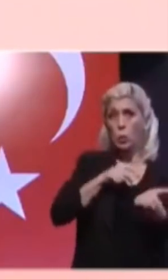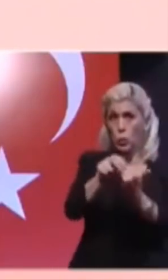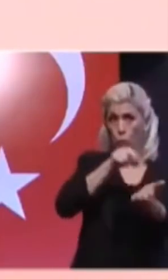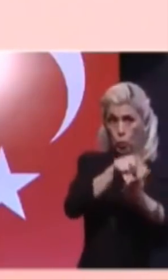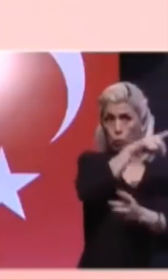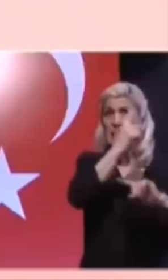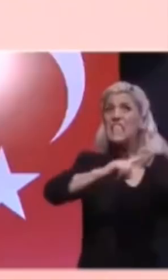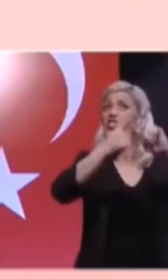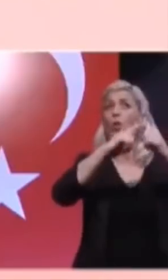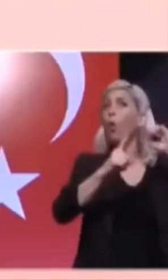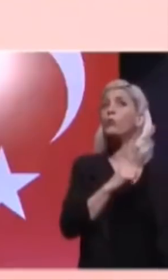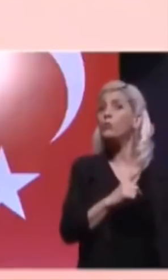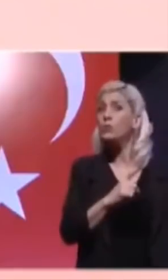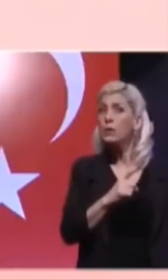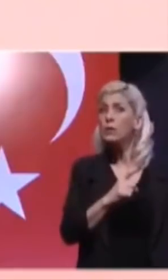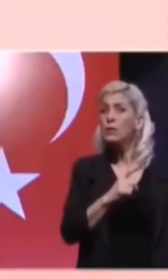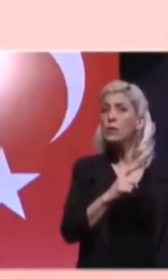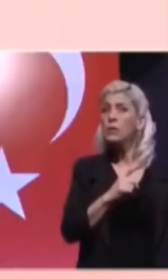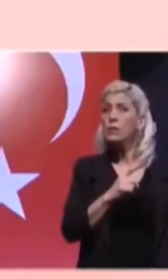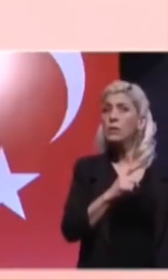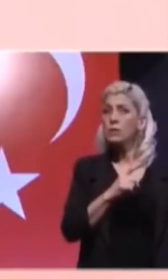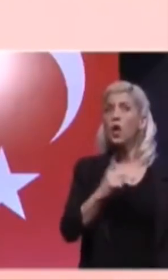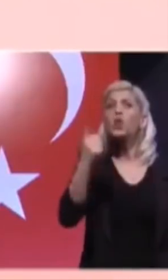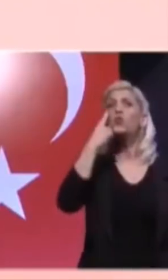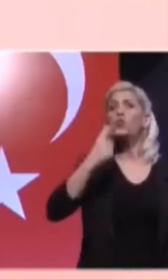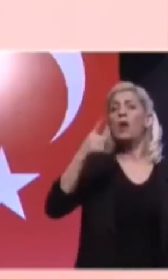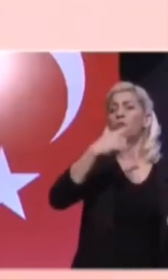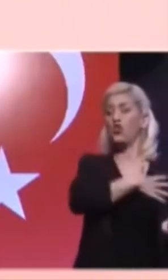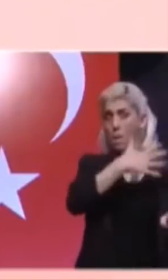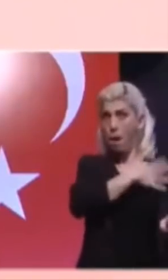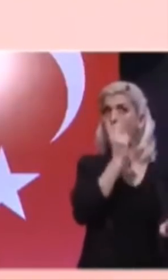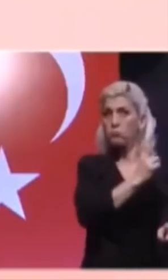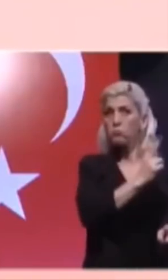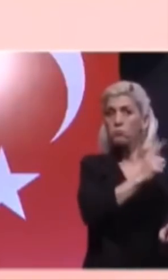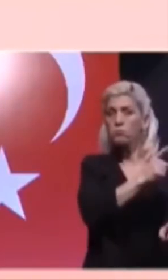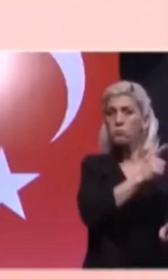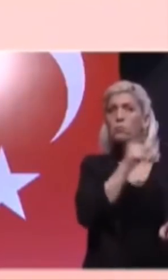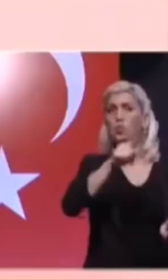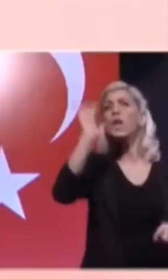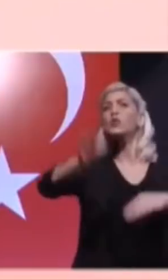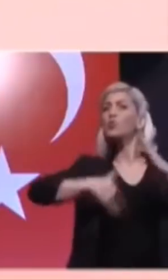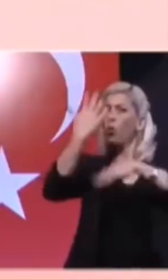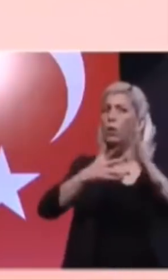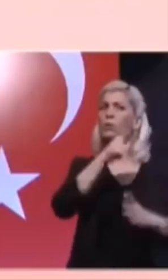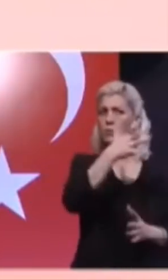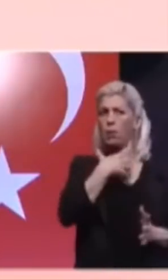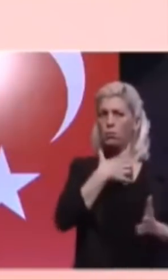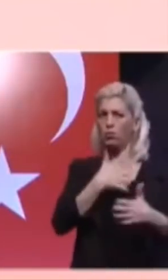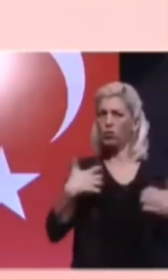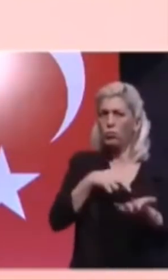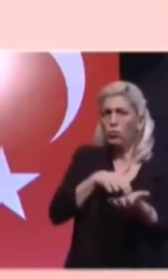yeniden elde edilmesiyle kazanacaktır. Bu düşünceyle, bu